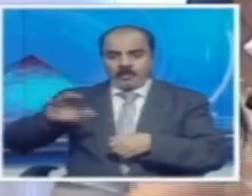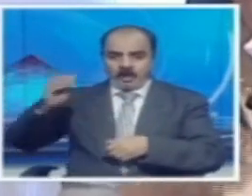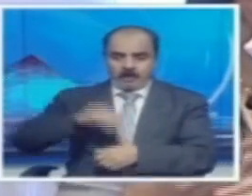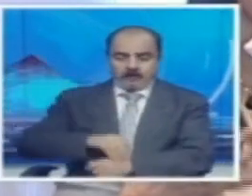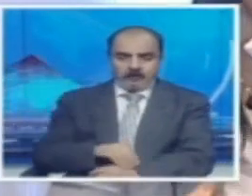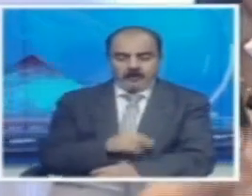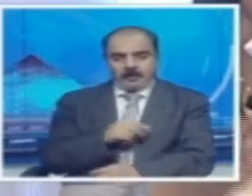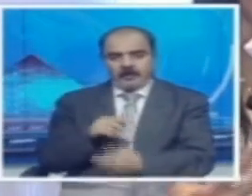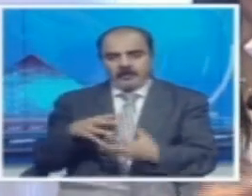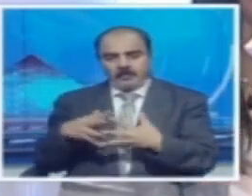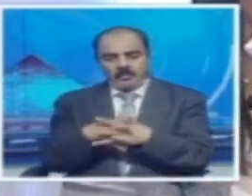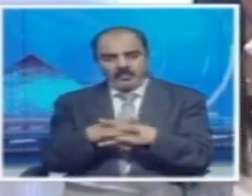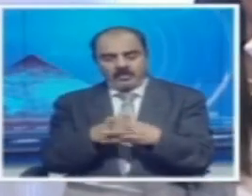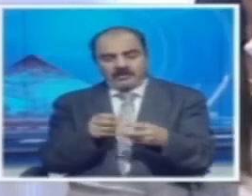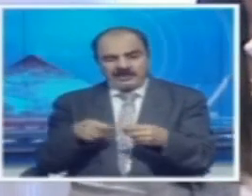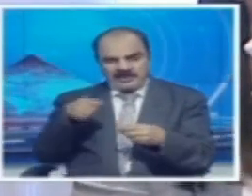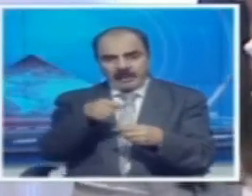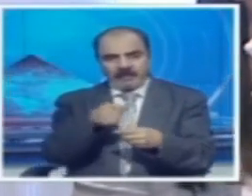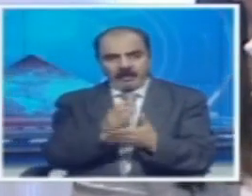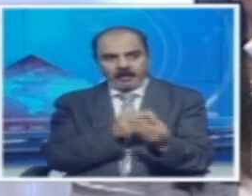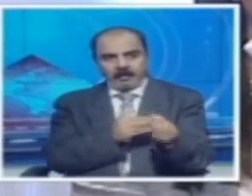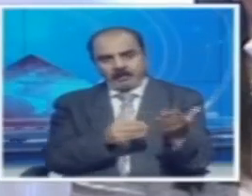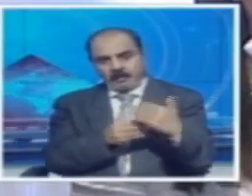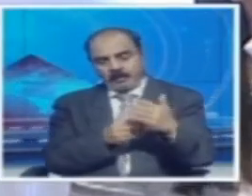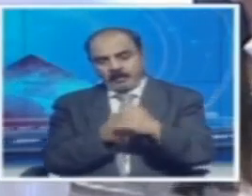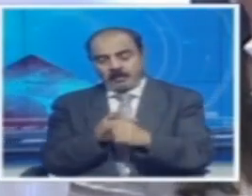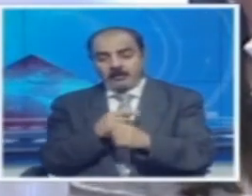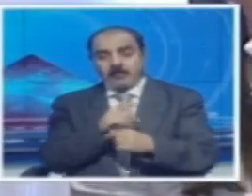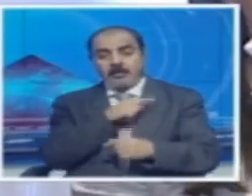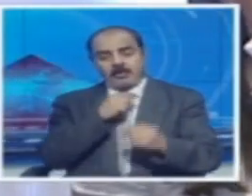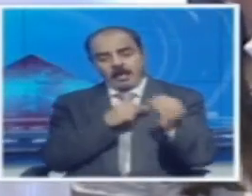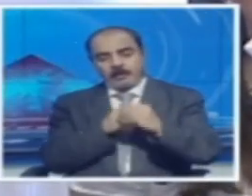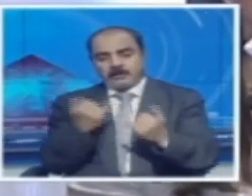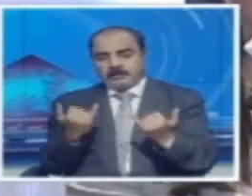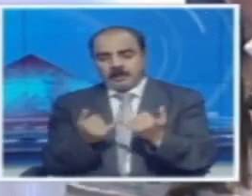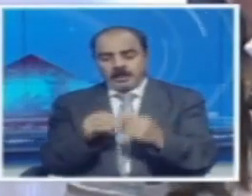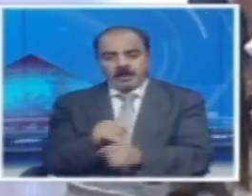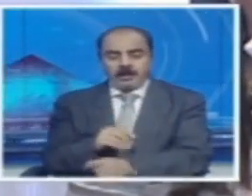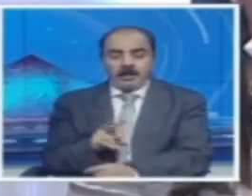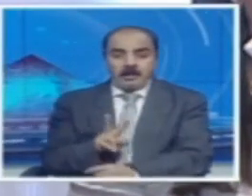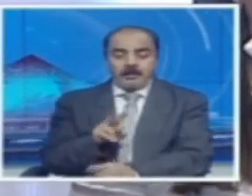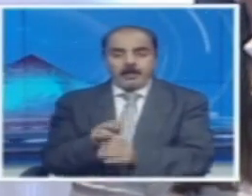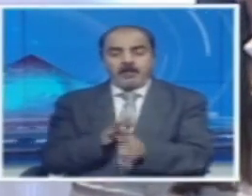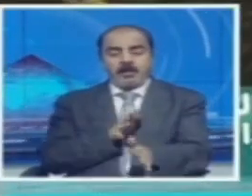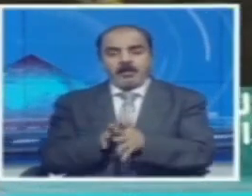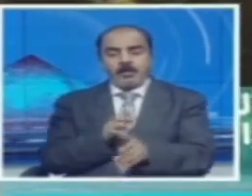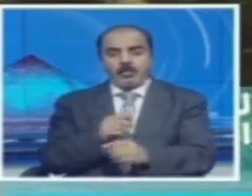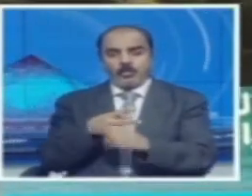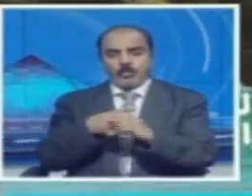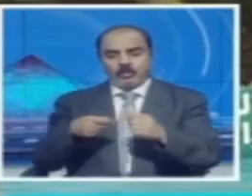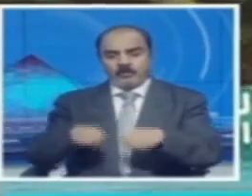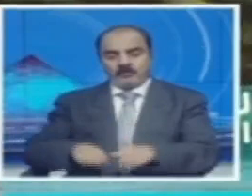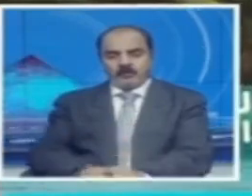حصل ليفرجينج او حصل زيادة لإشراك القطاع الخاص بيمكن 7 مليار يورو.